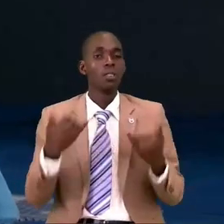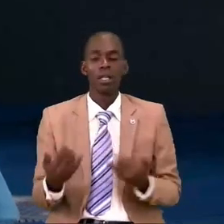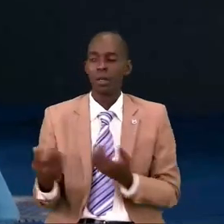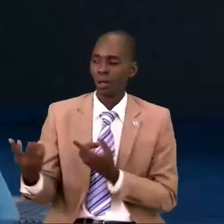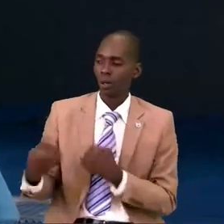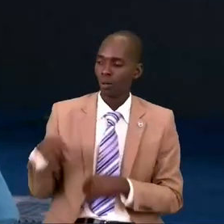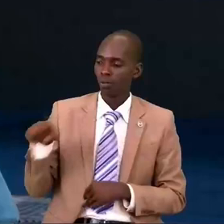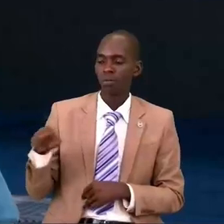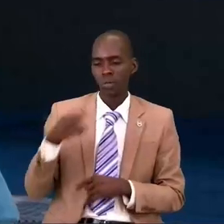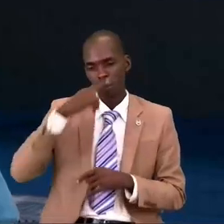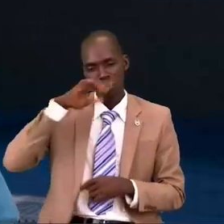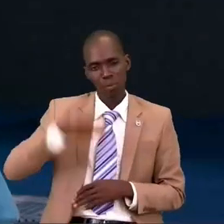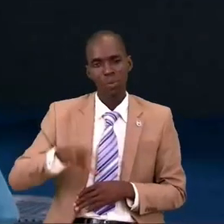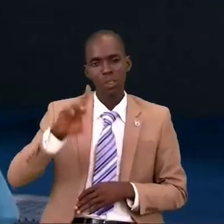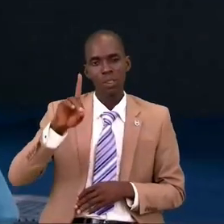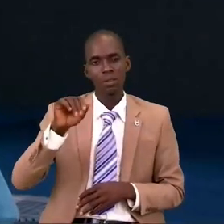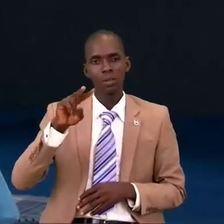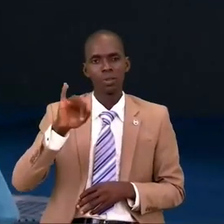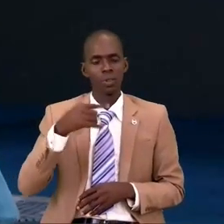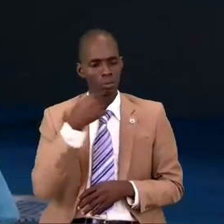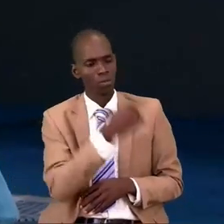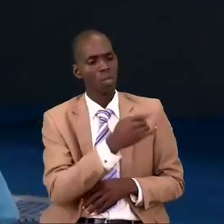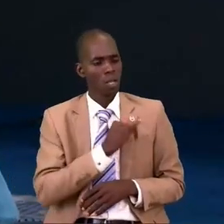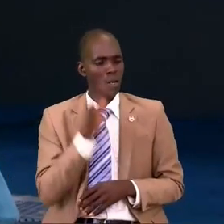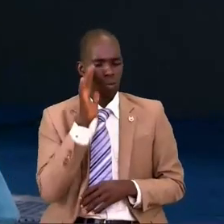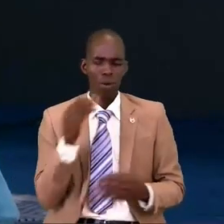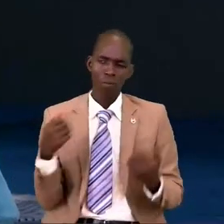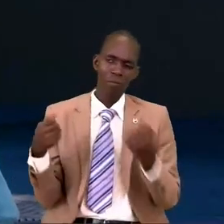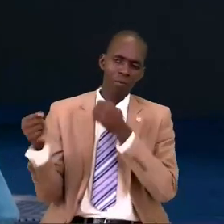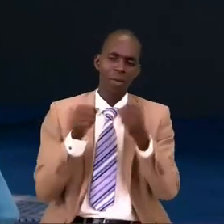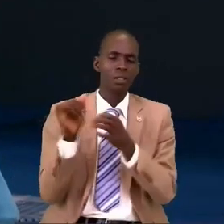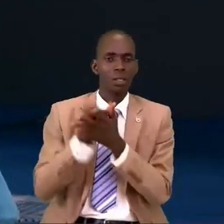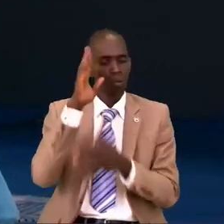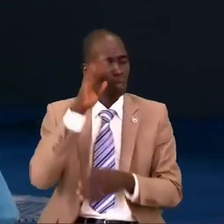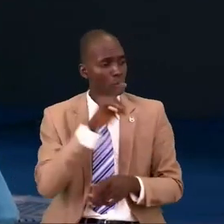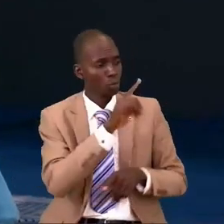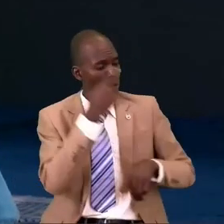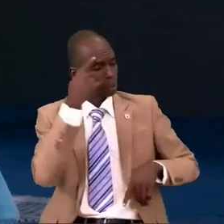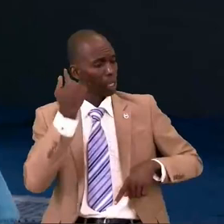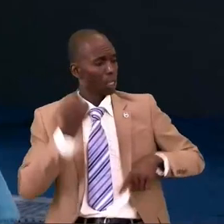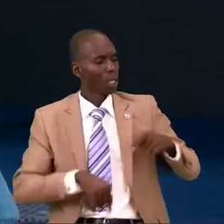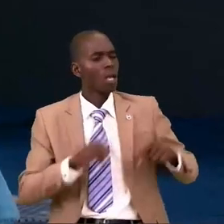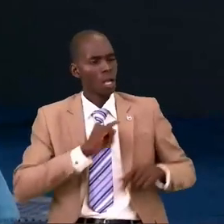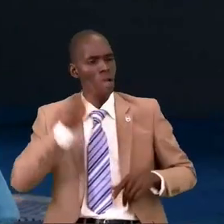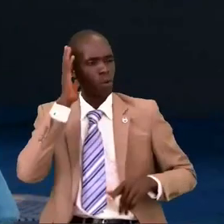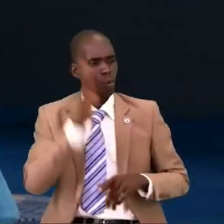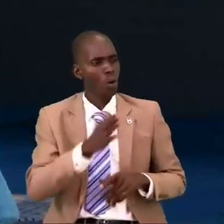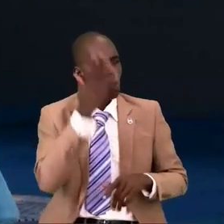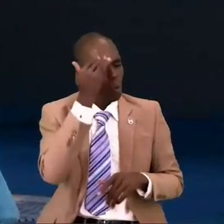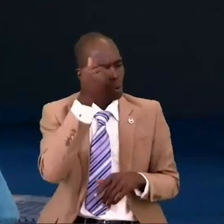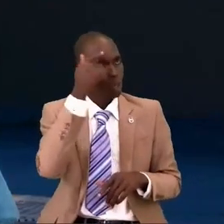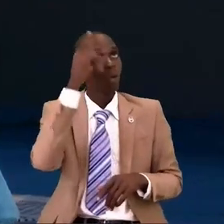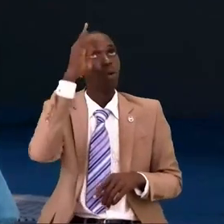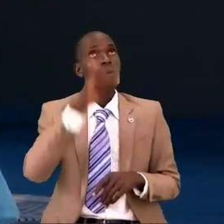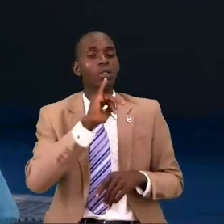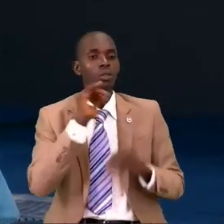peux pas. Il dit, je pourrai. Parce que Dieu est avec moi. Voyez cet homme. Il a défié l'armée du peuple